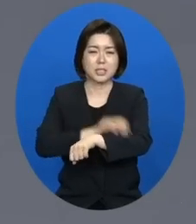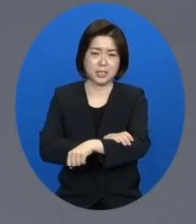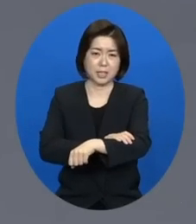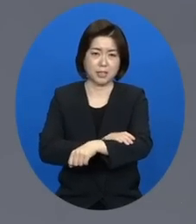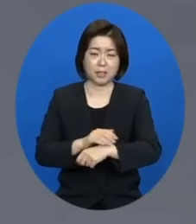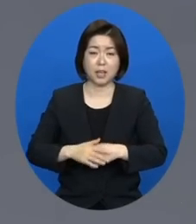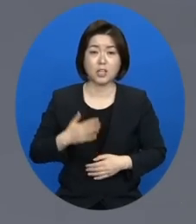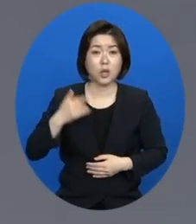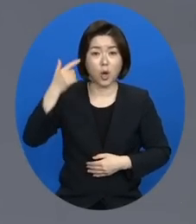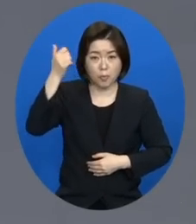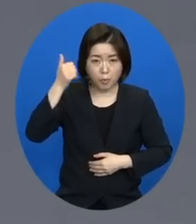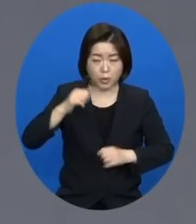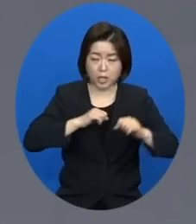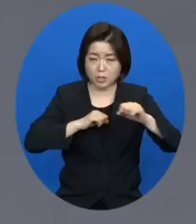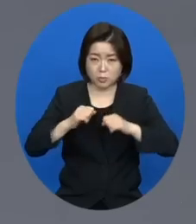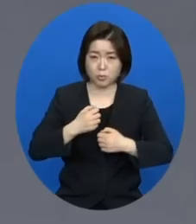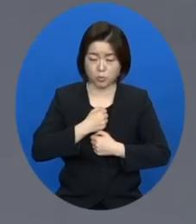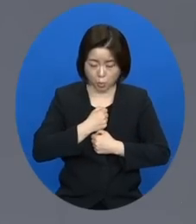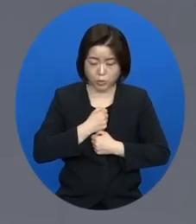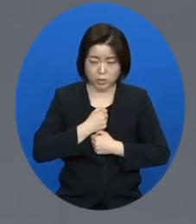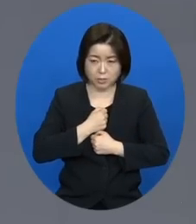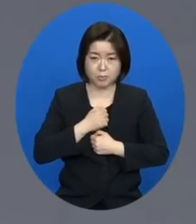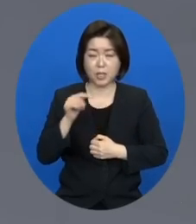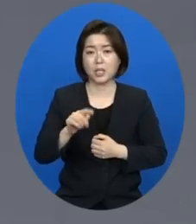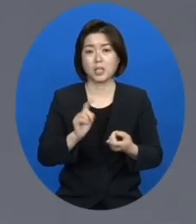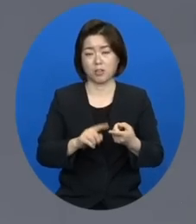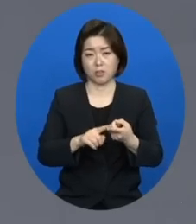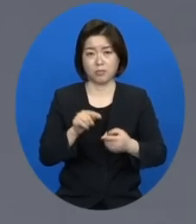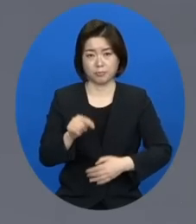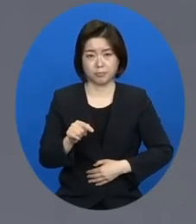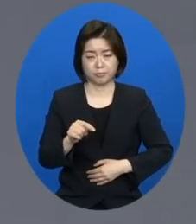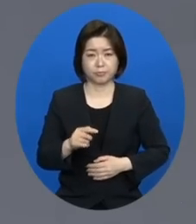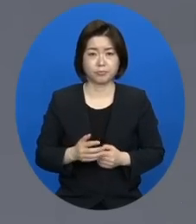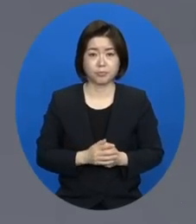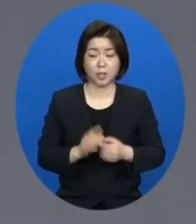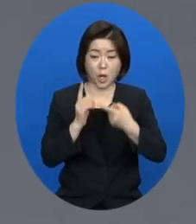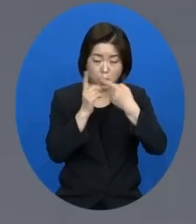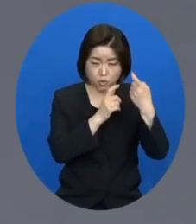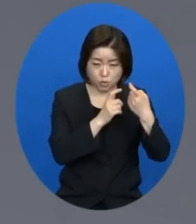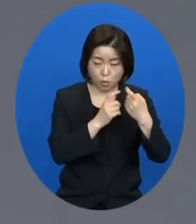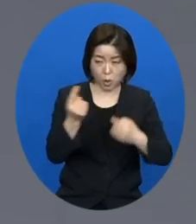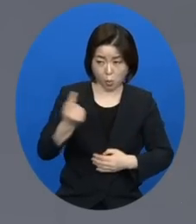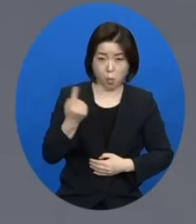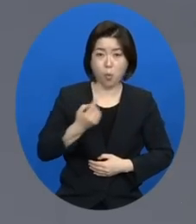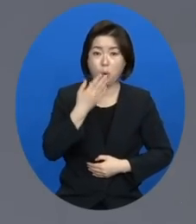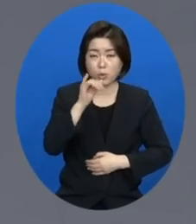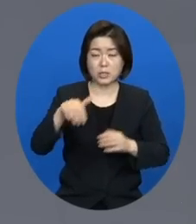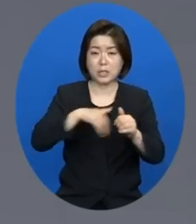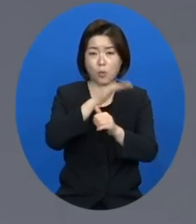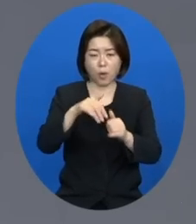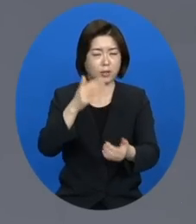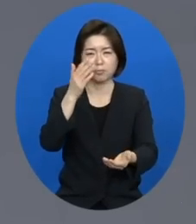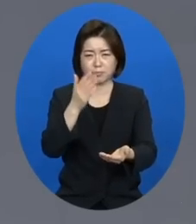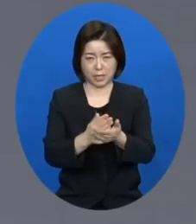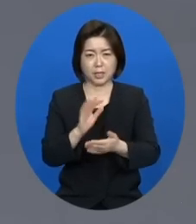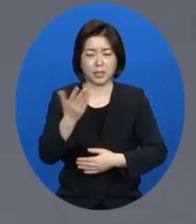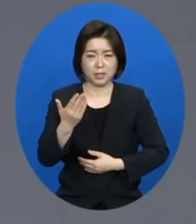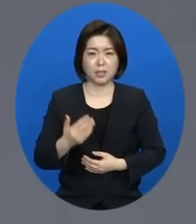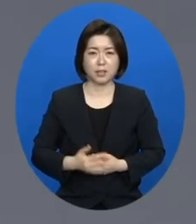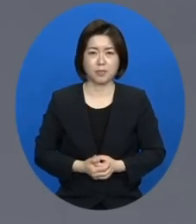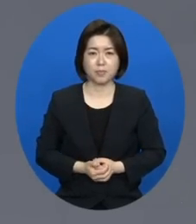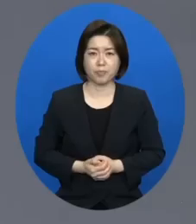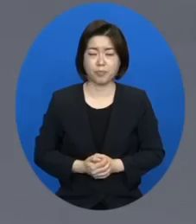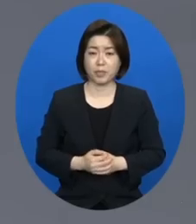저도 목회자로서 늘 주의하는 점이 바로 이 부분입니다. 유혹이 틈탈 수 있는 환경을 피하는 것이죠.